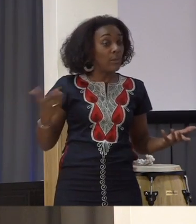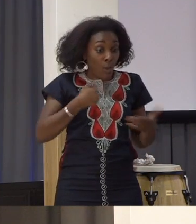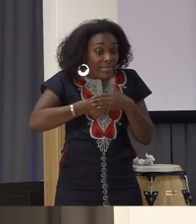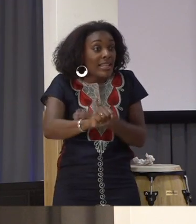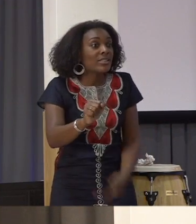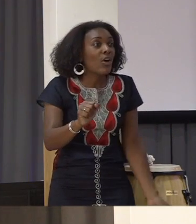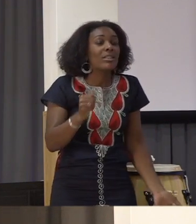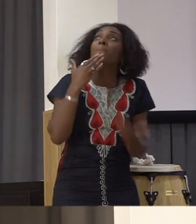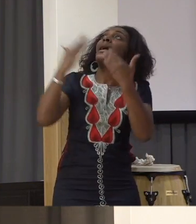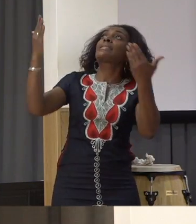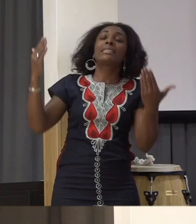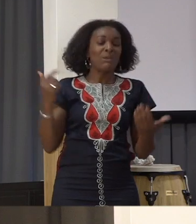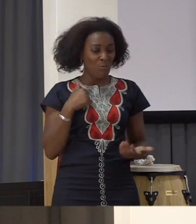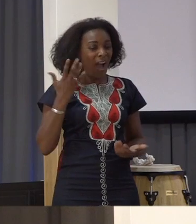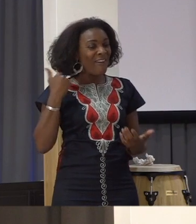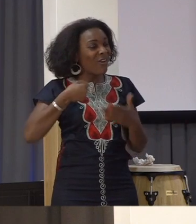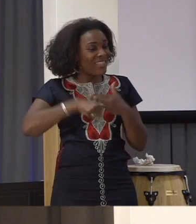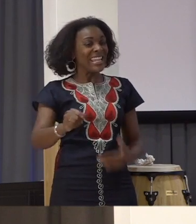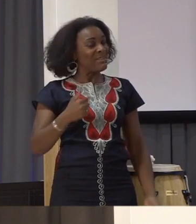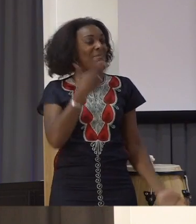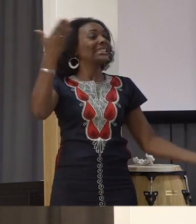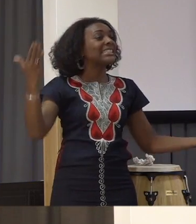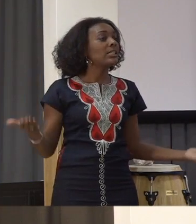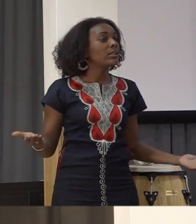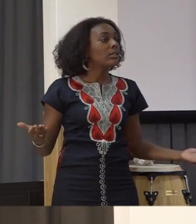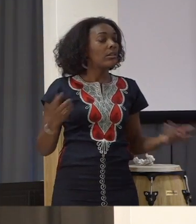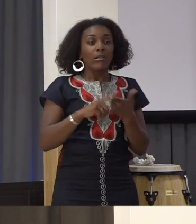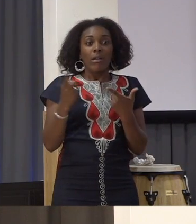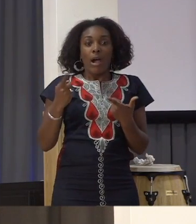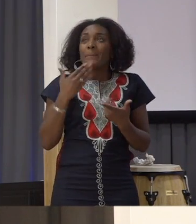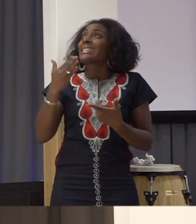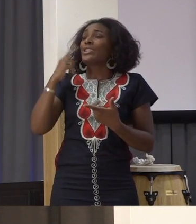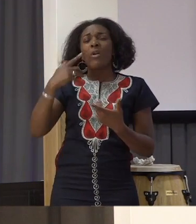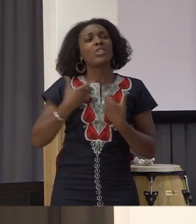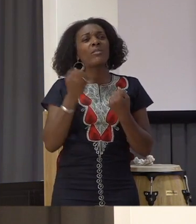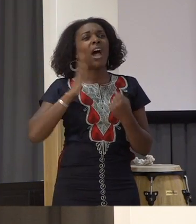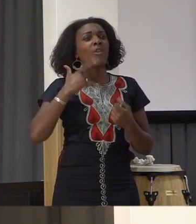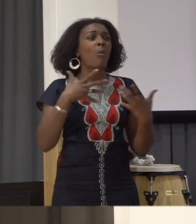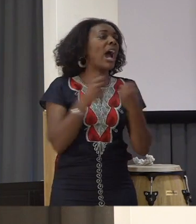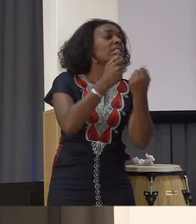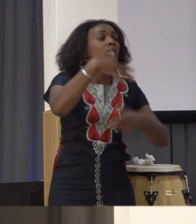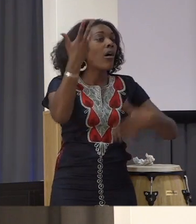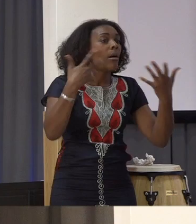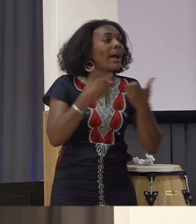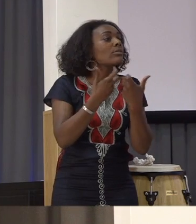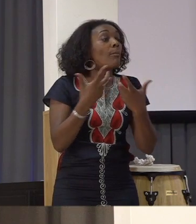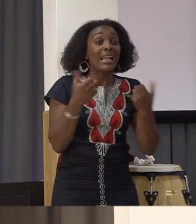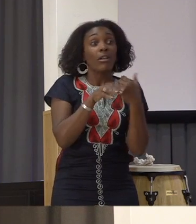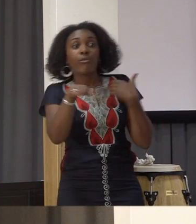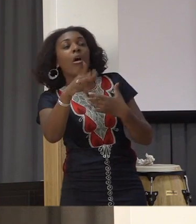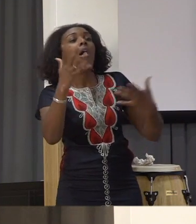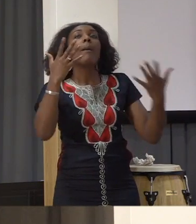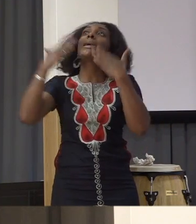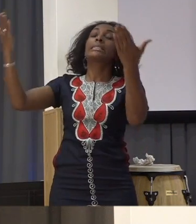monde. Tu peux éclater de joie pour cela. Tu peux le bénir pour la fois où il t'a sauvé. Te rappeler du jour de ton baptême.